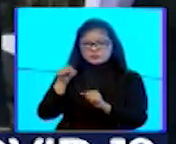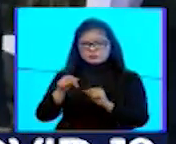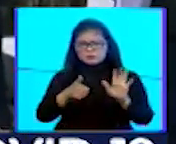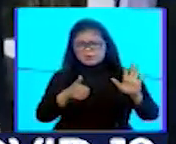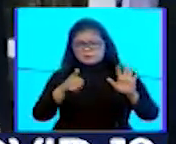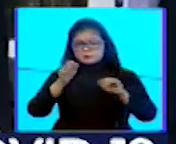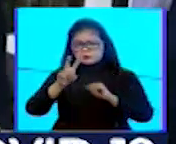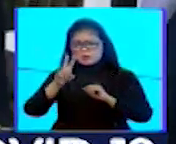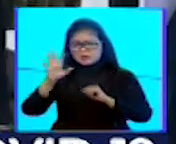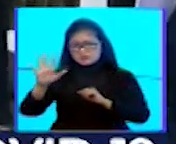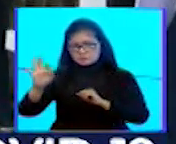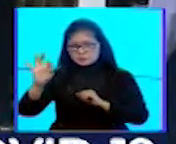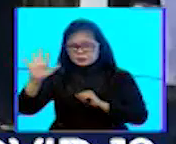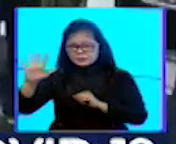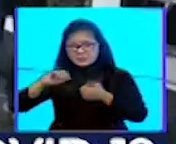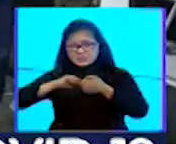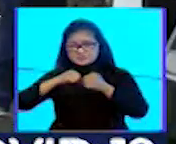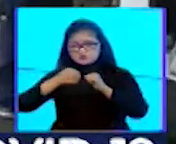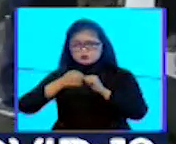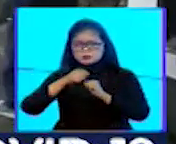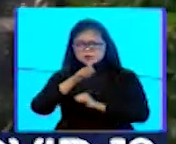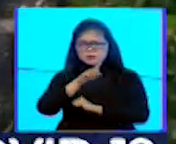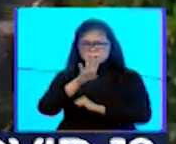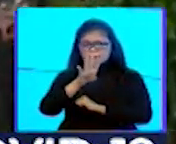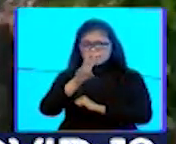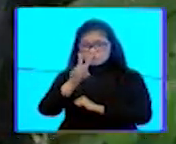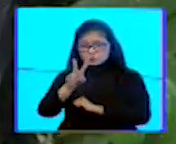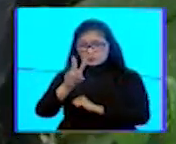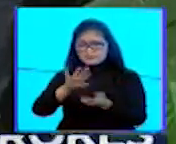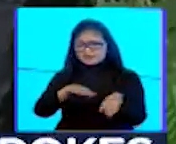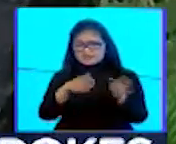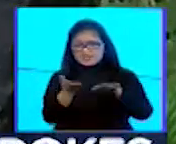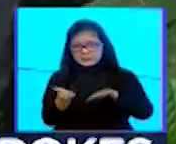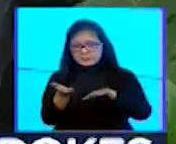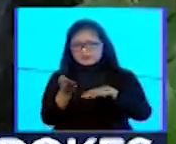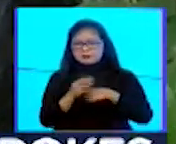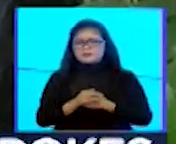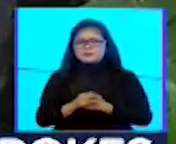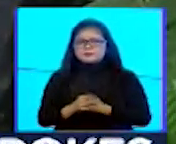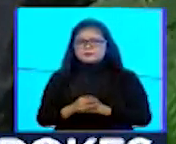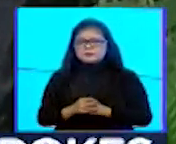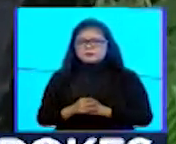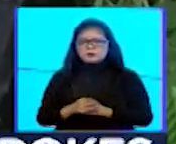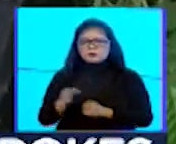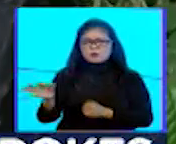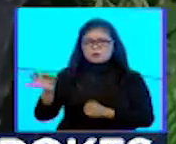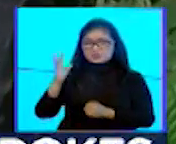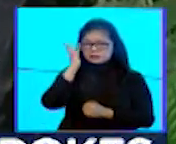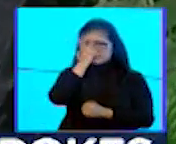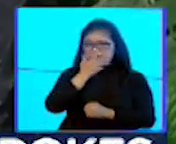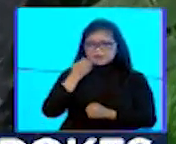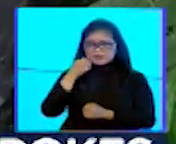6.265 kasus, dengan 142 orang diantaranya meninggal dunia. Wilayah Kota Cimahi masuk ke dalam zona merah